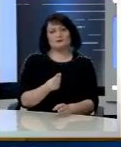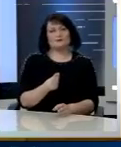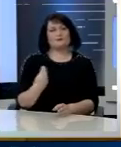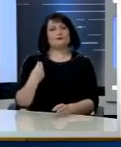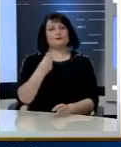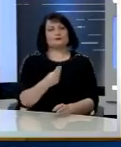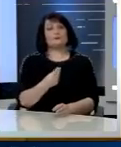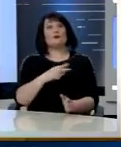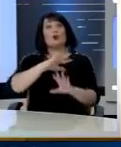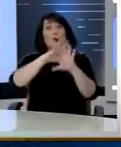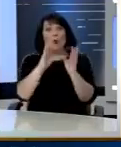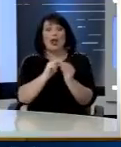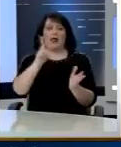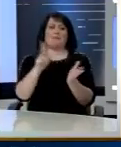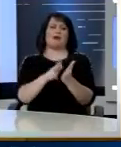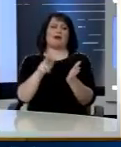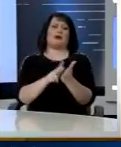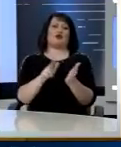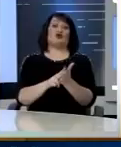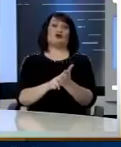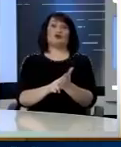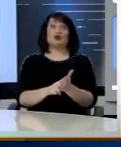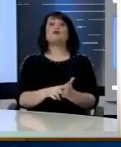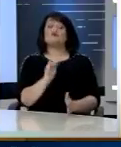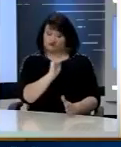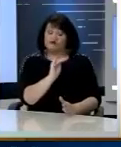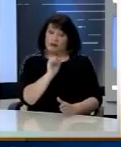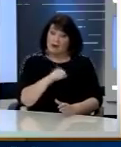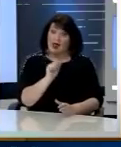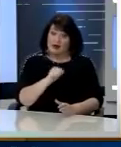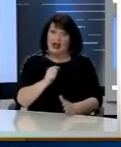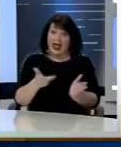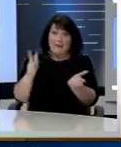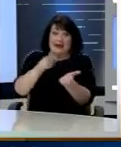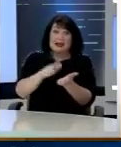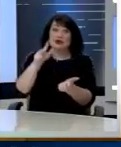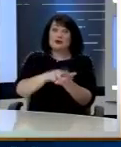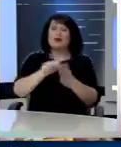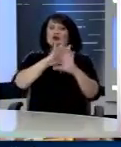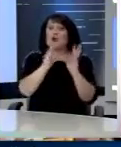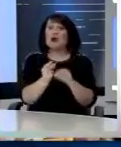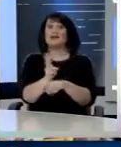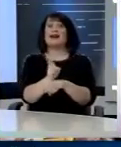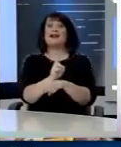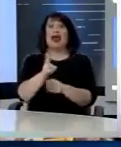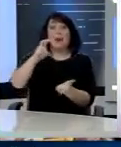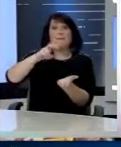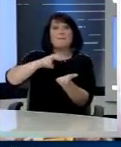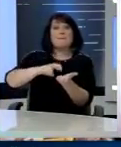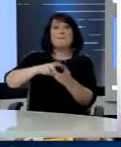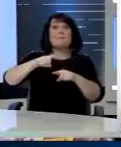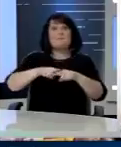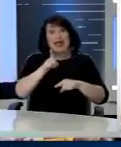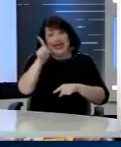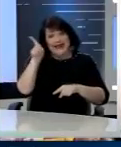σας καταθέτω επικυρωμένα όλα. Είναι επικυρωμένα, κύριε Δραγάκη, είναι επικυρωμένα όλα από το προξενείο της Ελλάδος στο